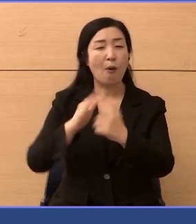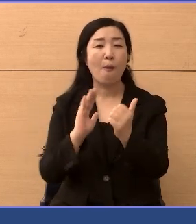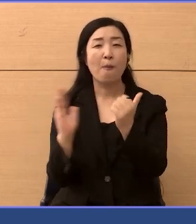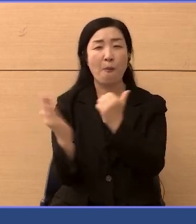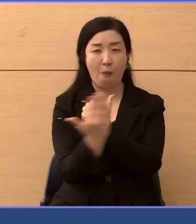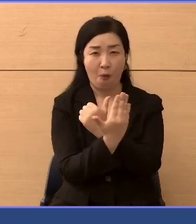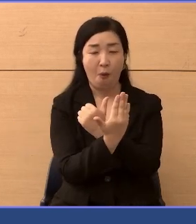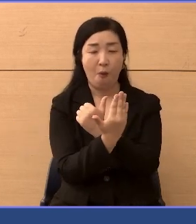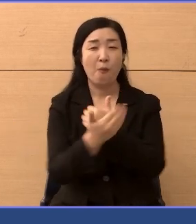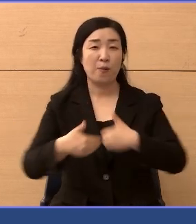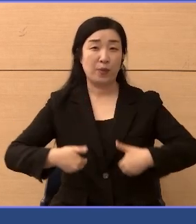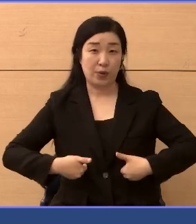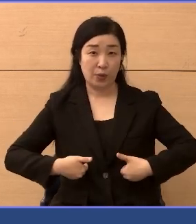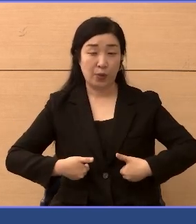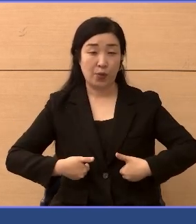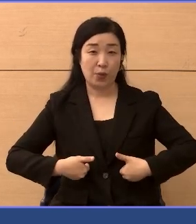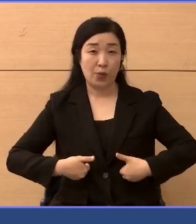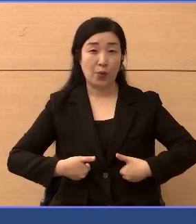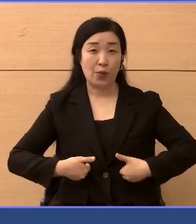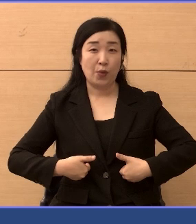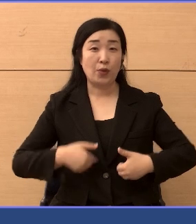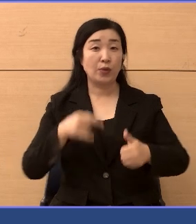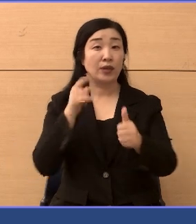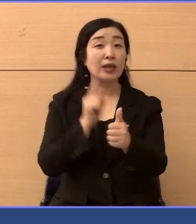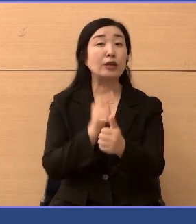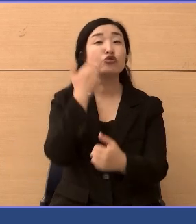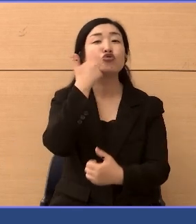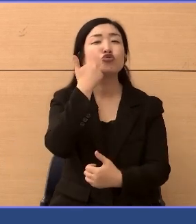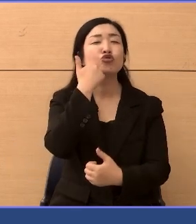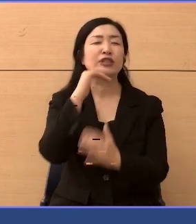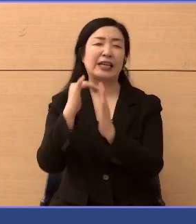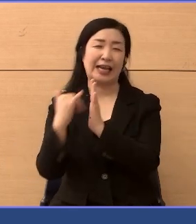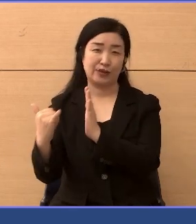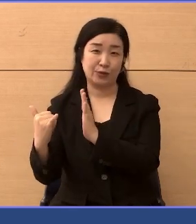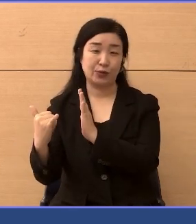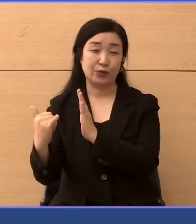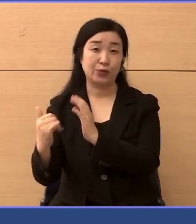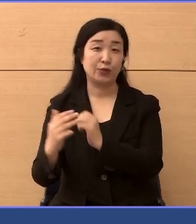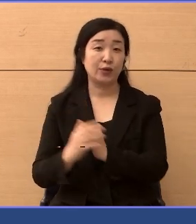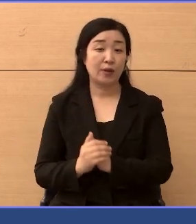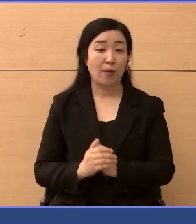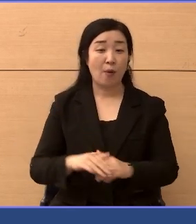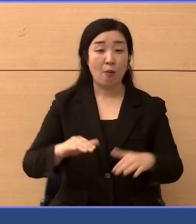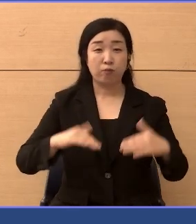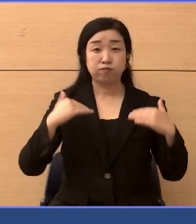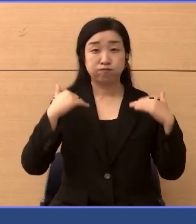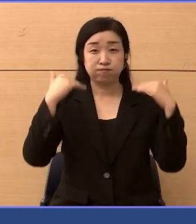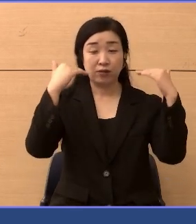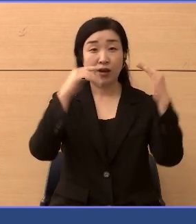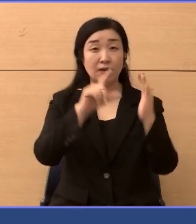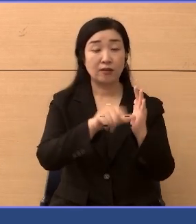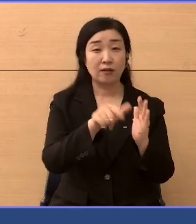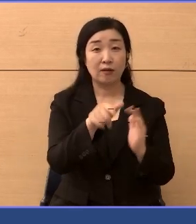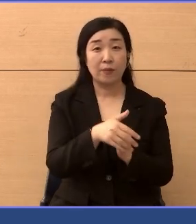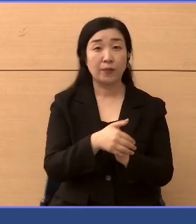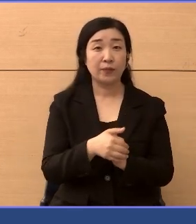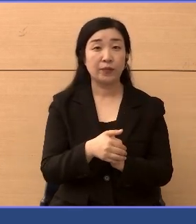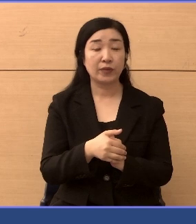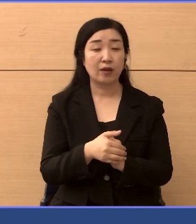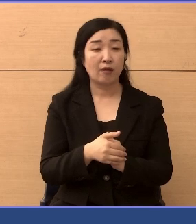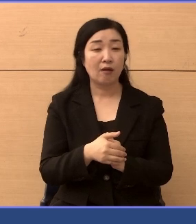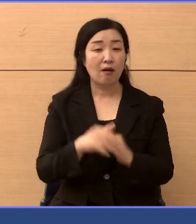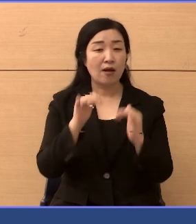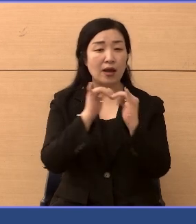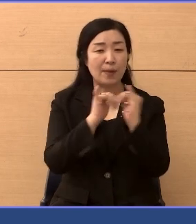받고 또 families. 보호를 받아야 됩니다. 그 대상은 That 바로 가족이 period of 되겠죠. 그리고 이러한 development is 성장, extended 발달의 even 기간이 further 굉장히